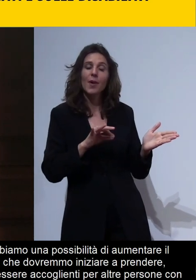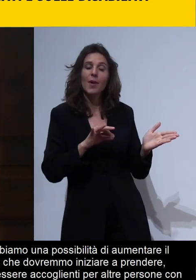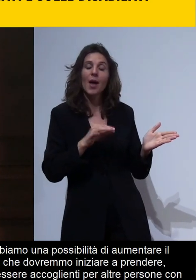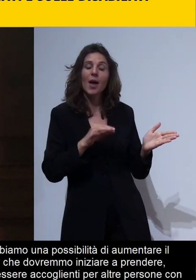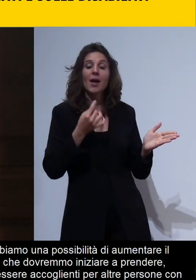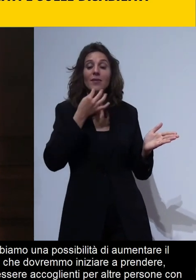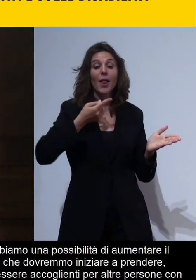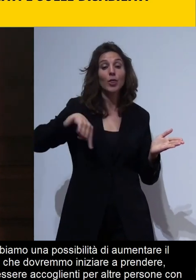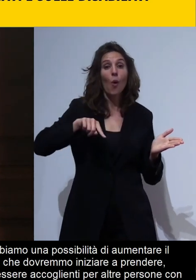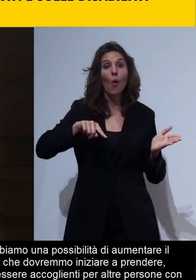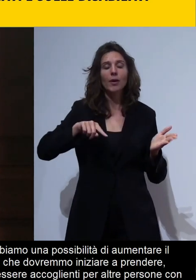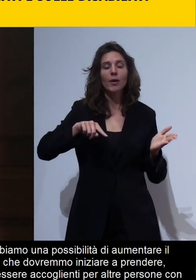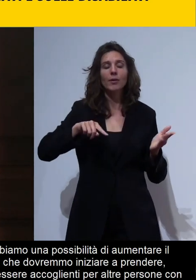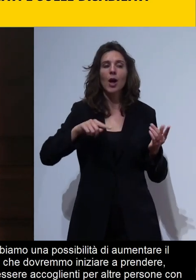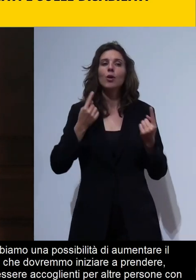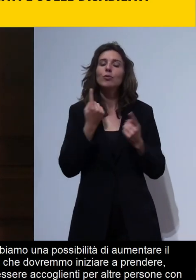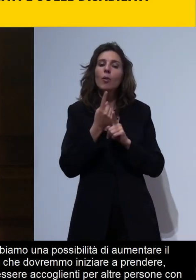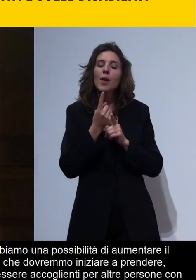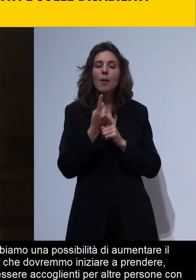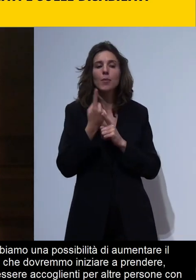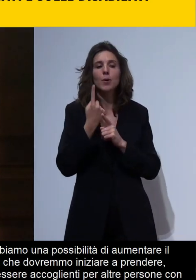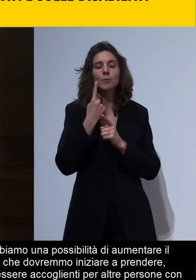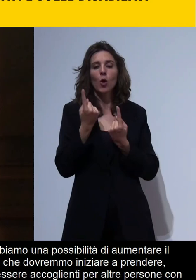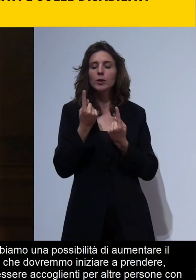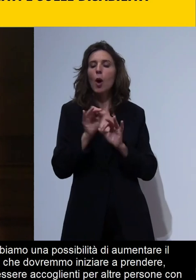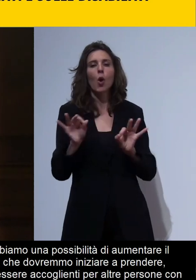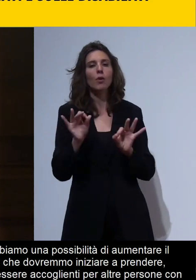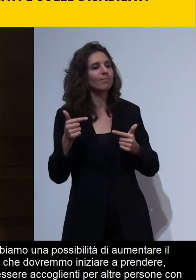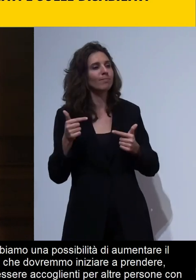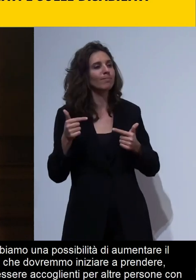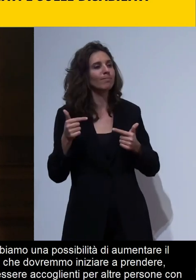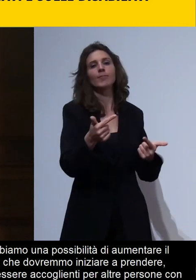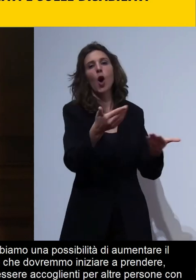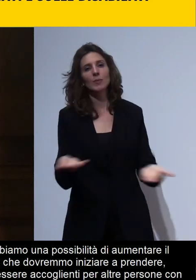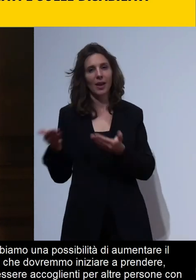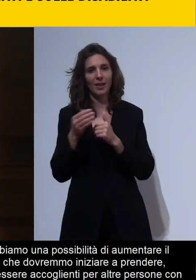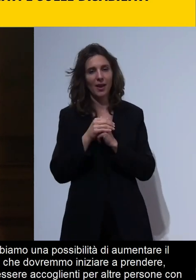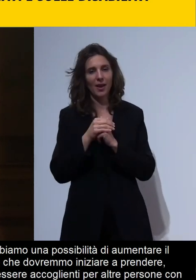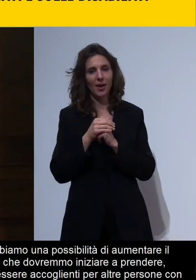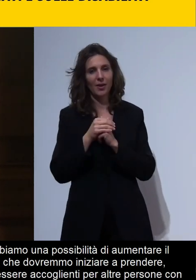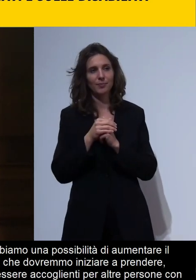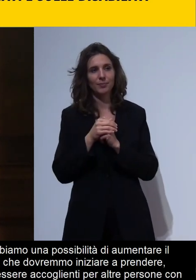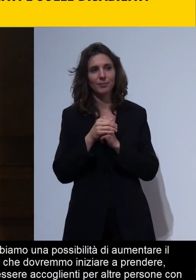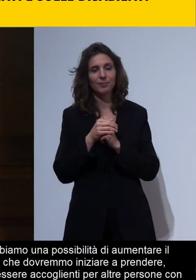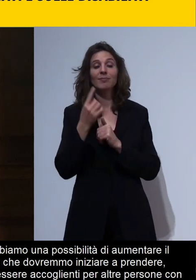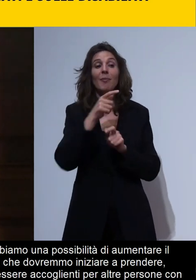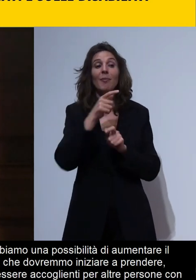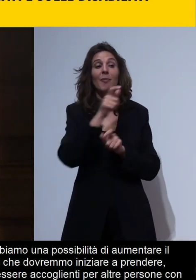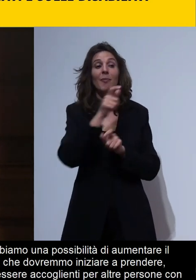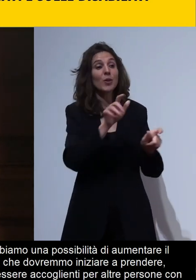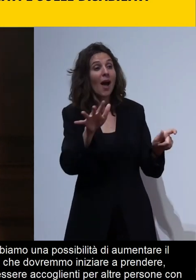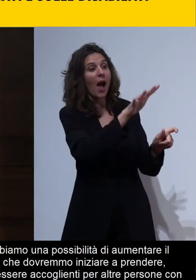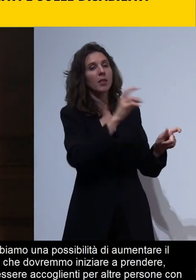di offrire ospitalità è un modo per avvicinare altre persone